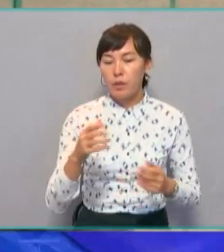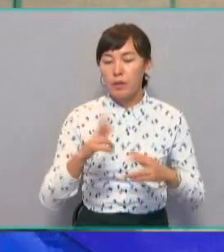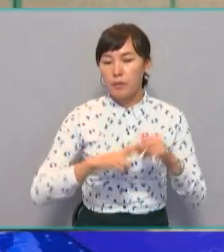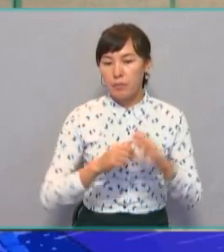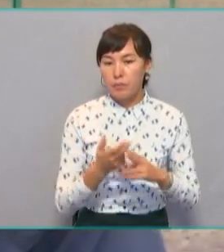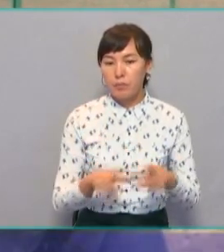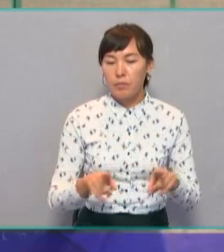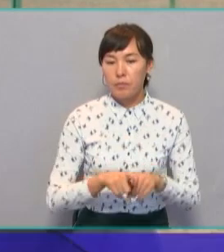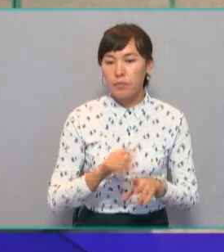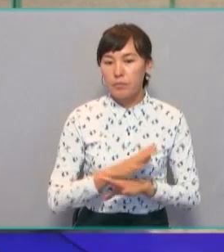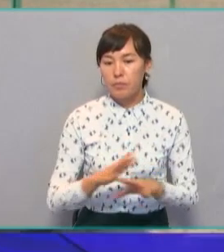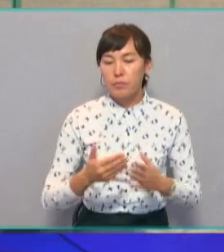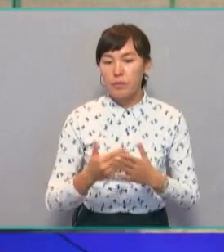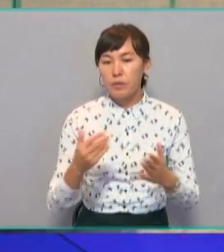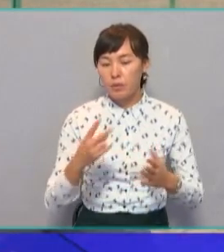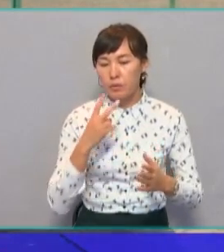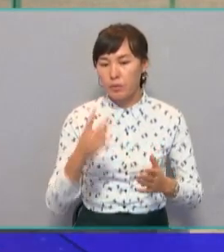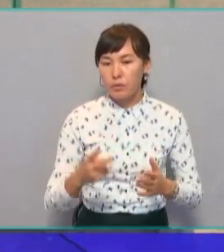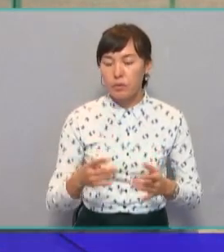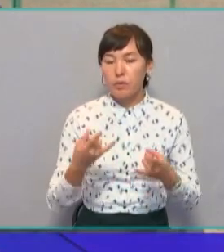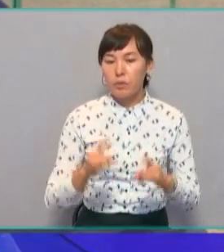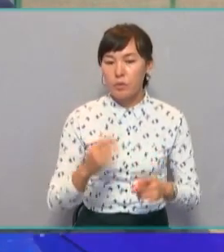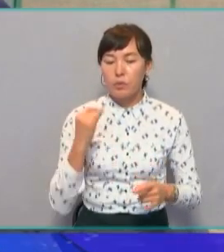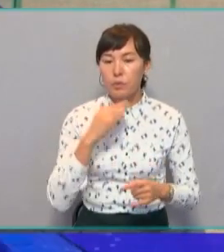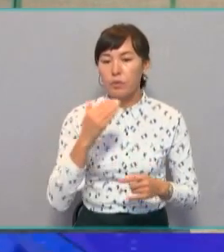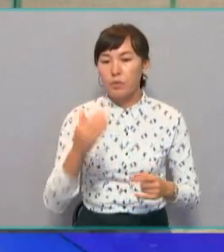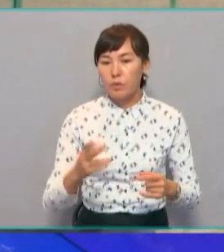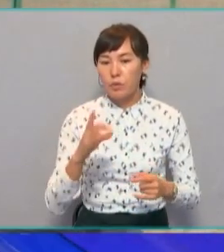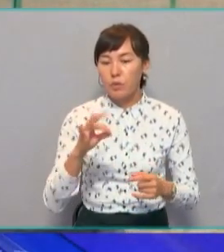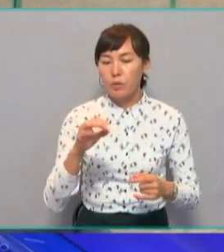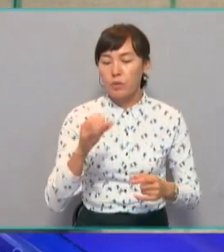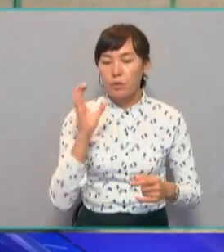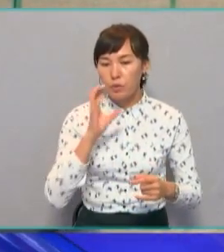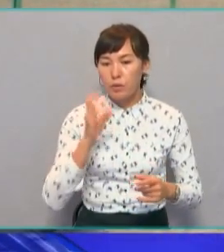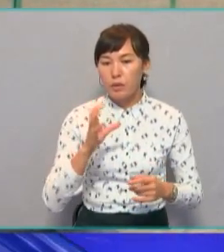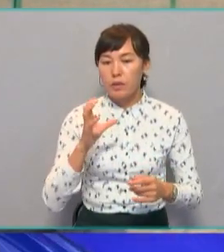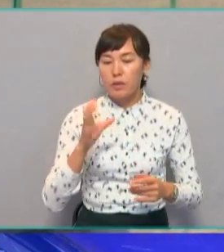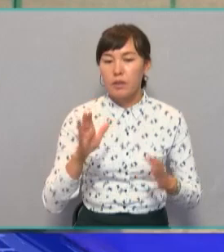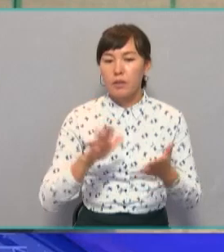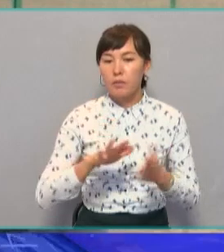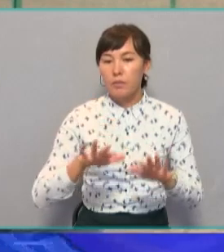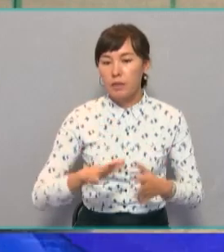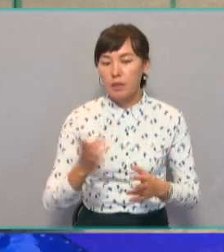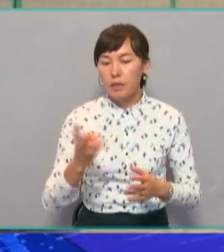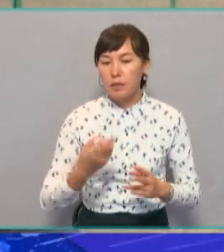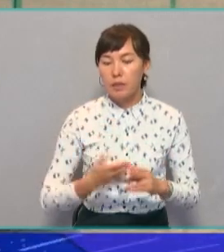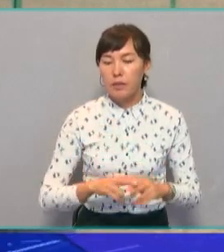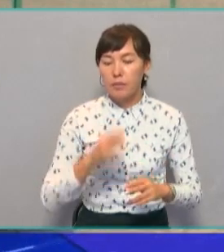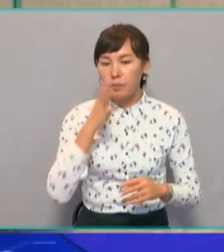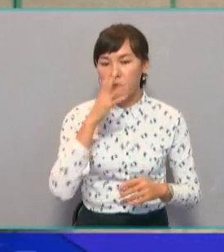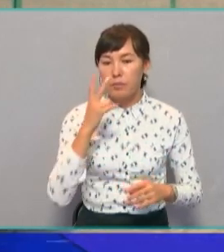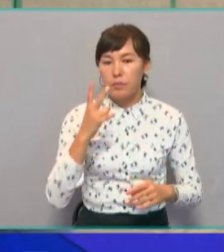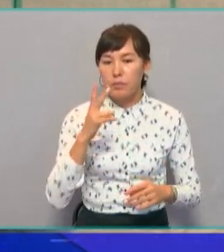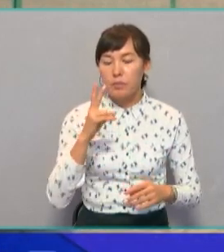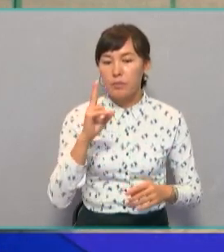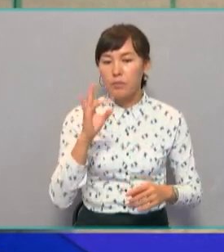бұмен қабаттас жүрмесе болмайды, алдын ала күтіп. Мына туат көбейет, оған қора керек, су керек, скважина жай керек. Мысалы биыл 2 қора